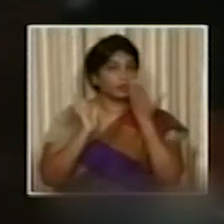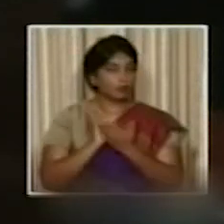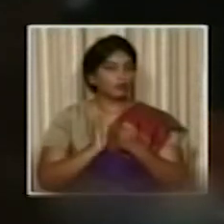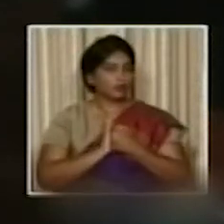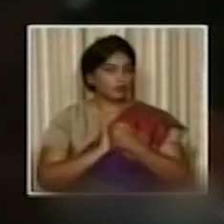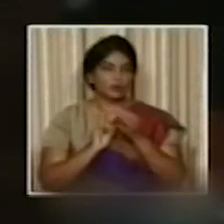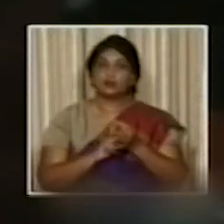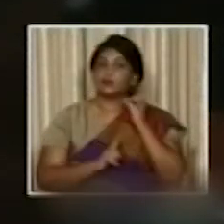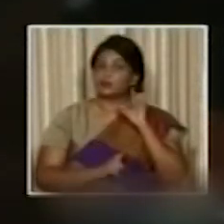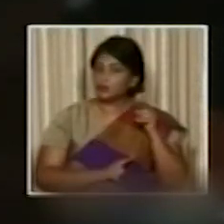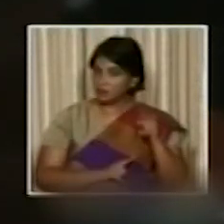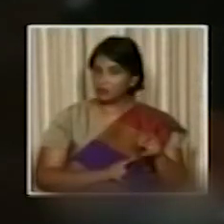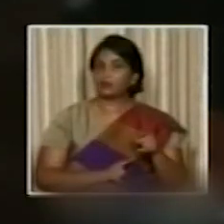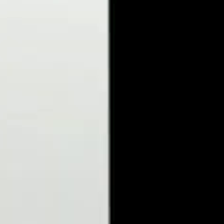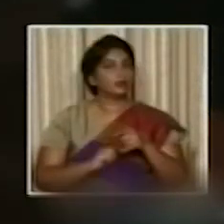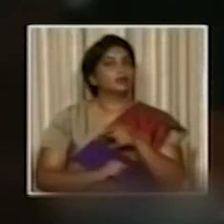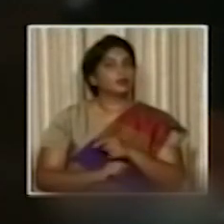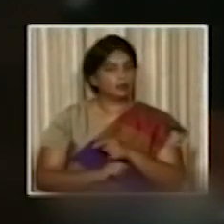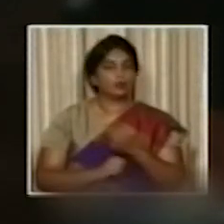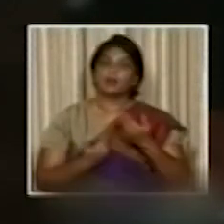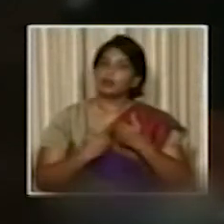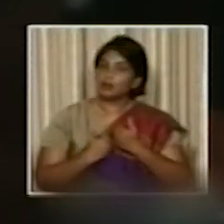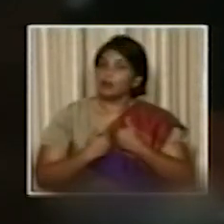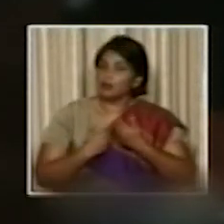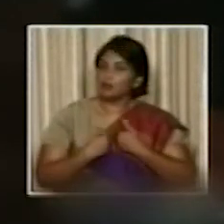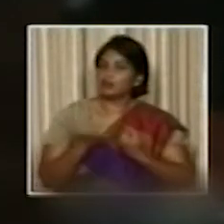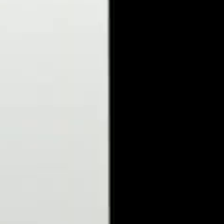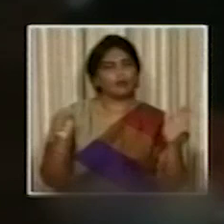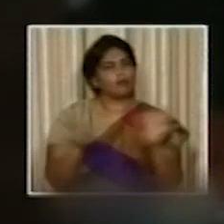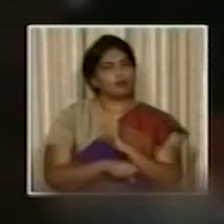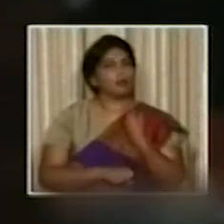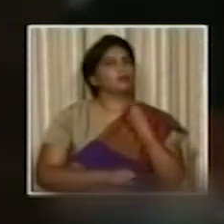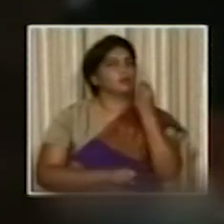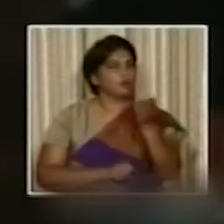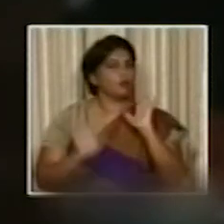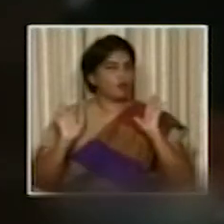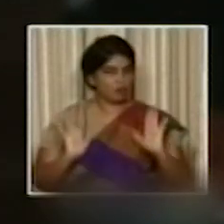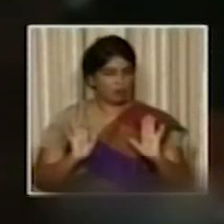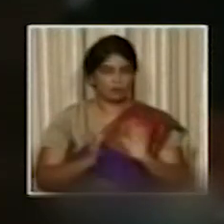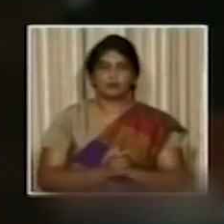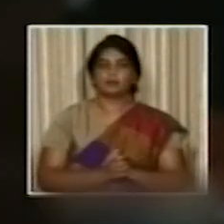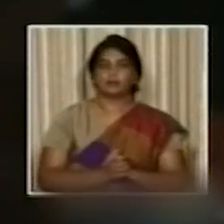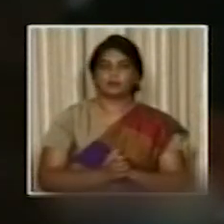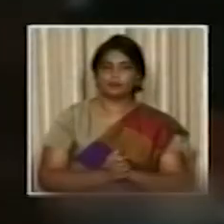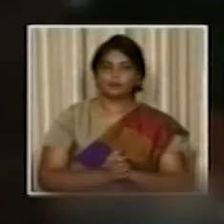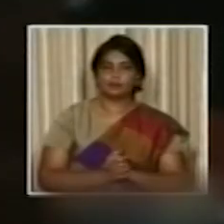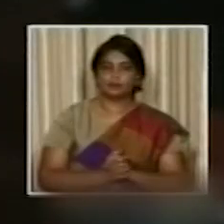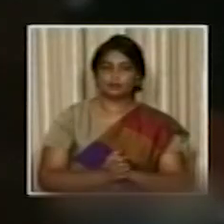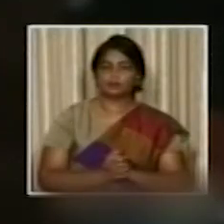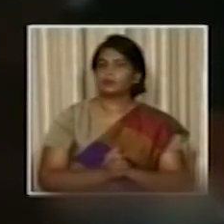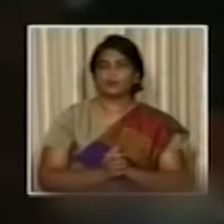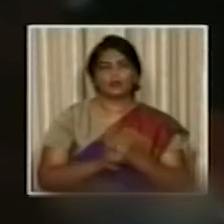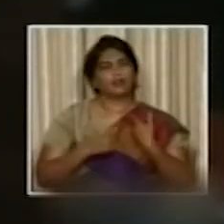முழுமையான ஒத்துழைப்புகளை வழங்க முன் வர வேண்டும். ஒன்றுமில்லாத ஒரு காலகட்டத்தில் ஒன்றுமில்லாததற்காக திரண்டிருந்தவர்கள்